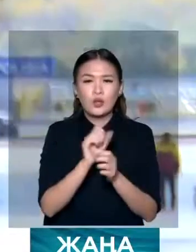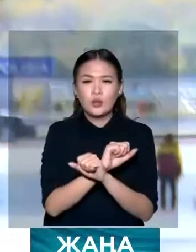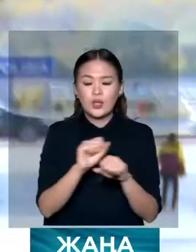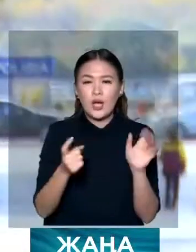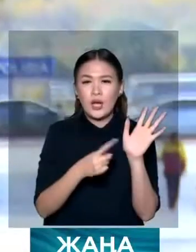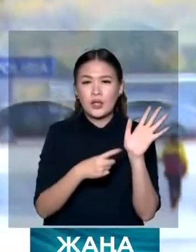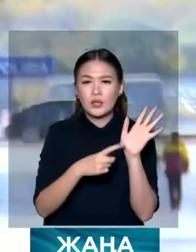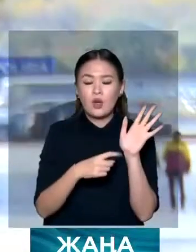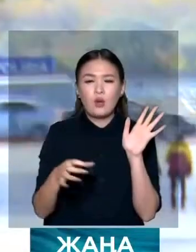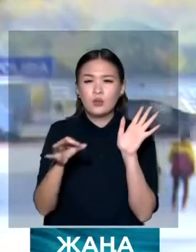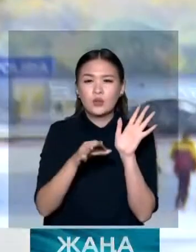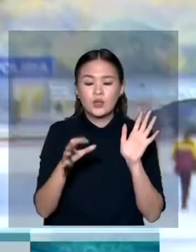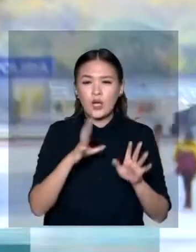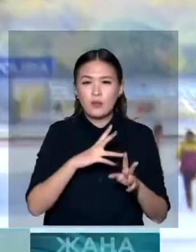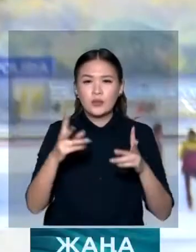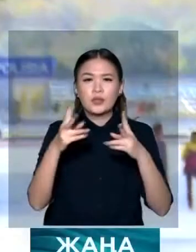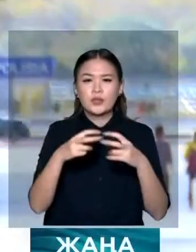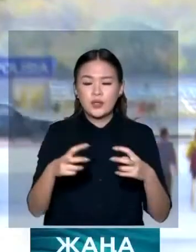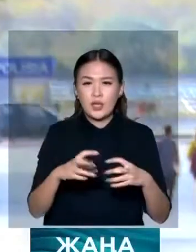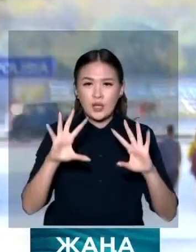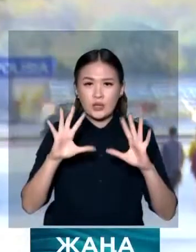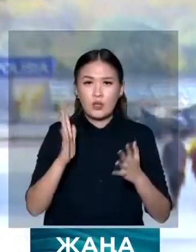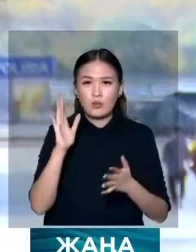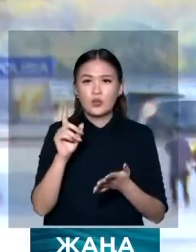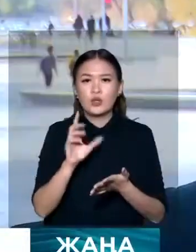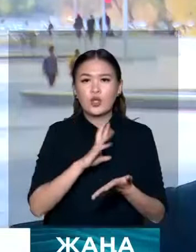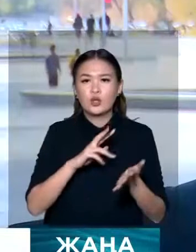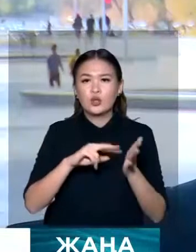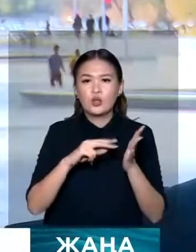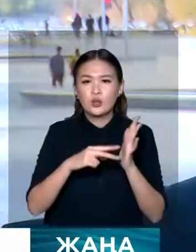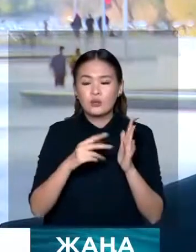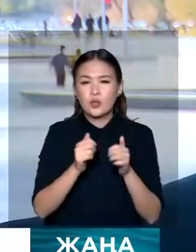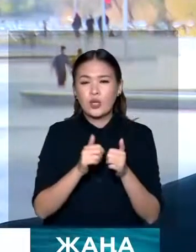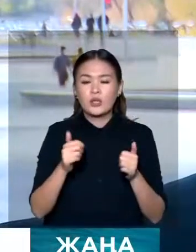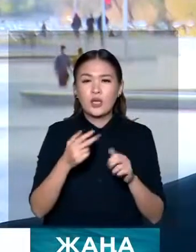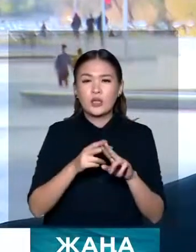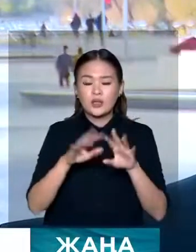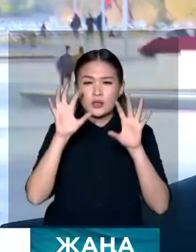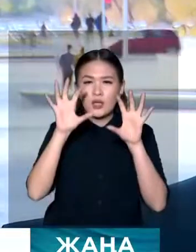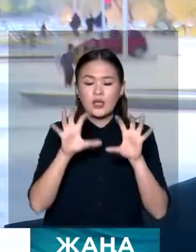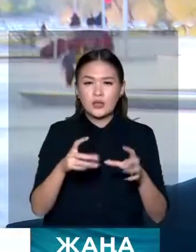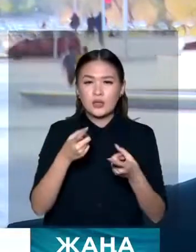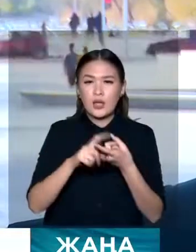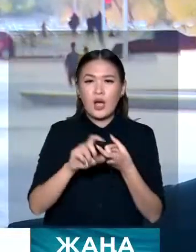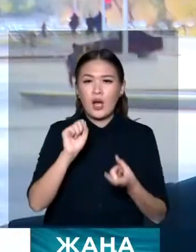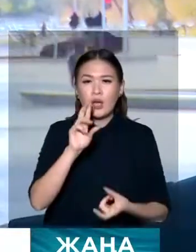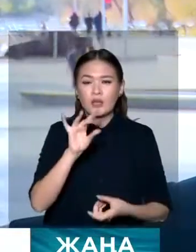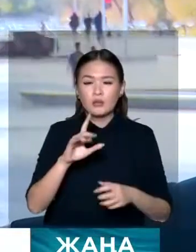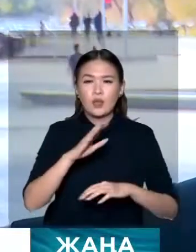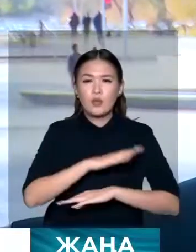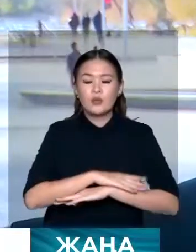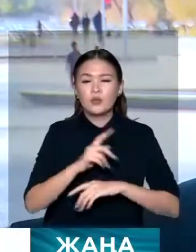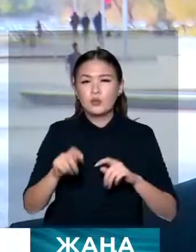Қарағанды облыстық экология департаментіне тексеріс жүргізілетін болса, жоспардан тыс тексеріс. Қазіргі заңнамаға сәйкес әкімшілік құқық бұзушылық